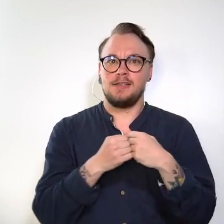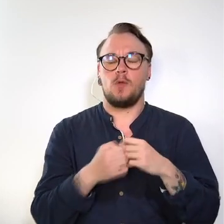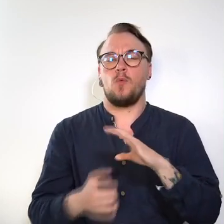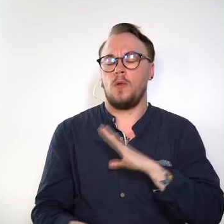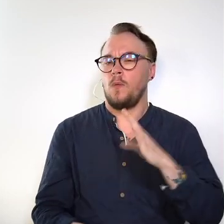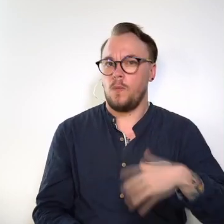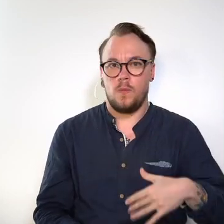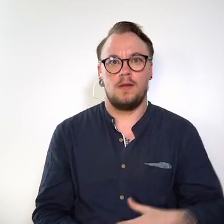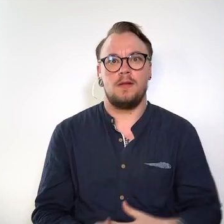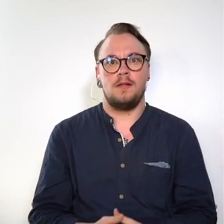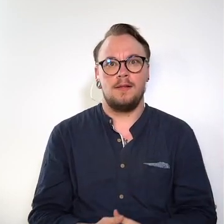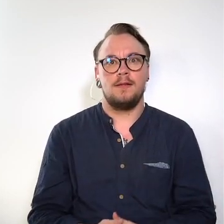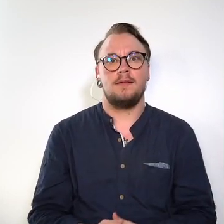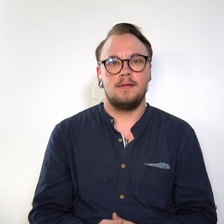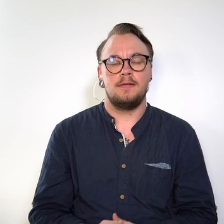taisteluvaihe